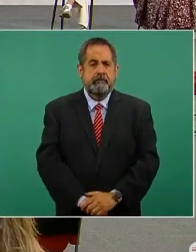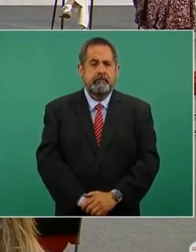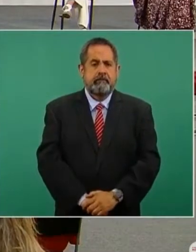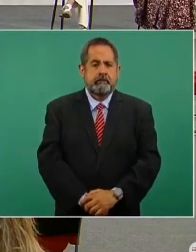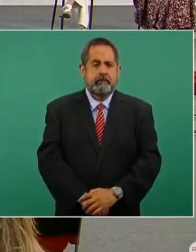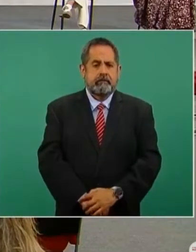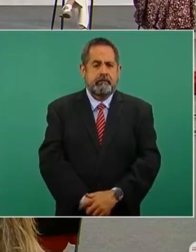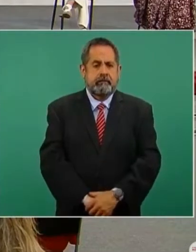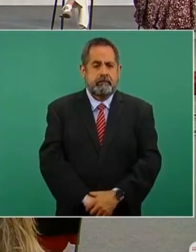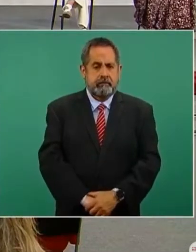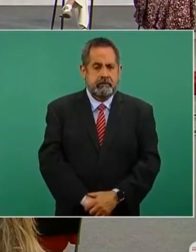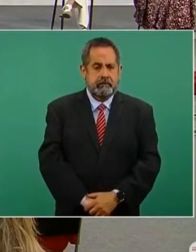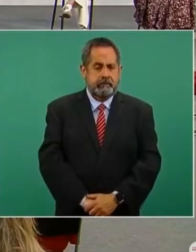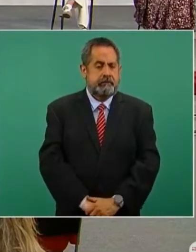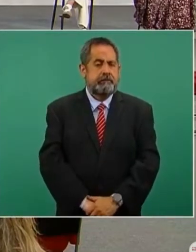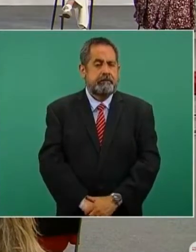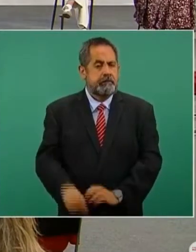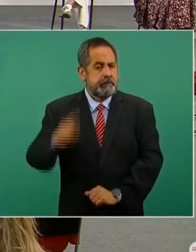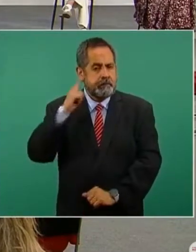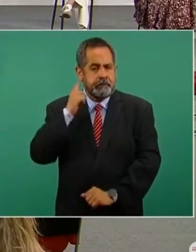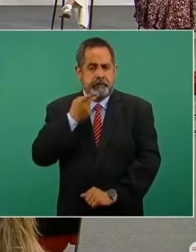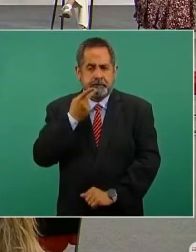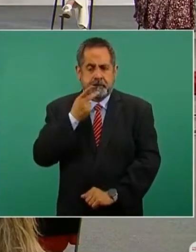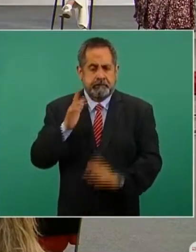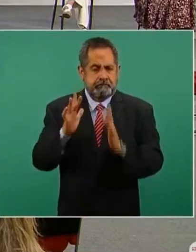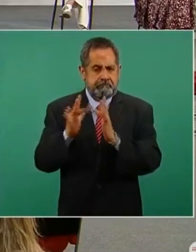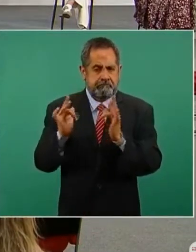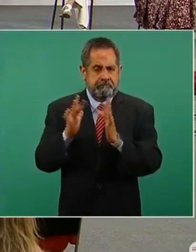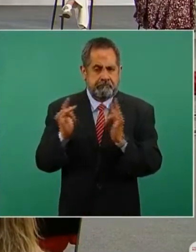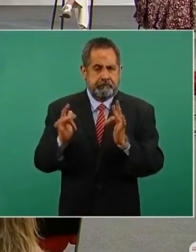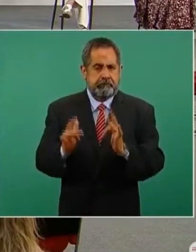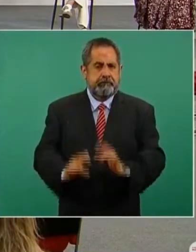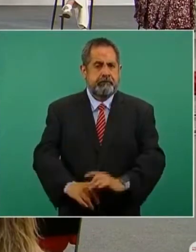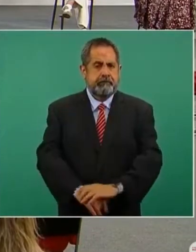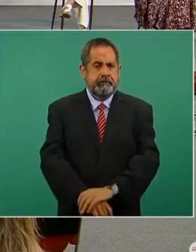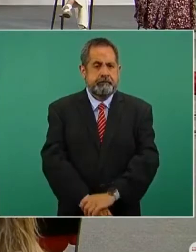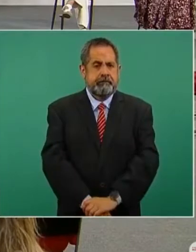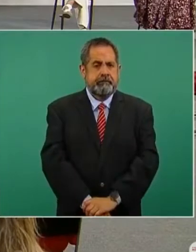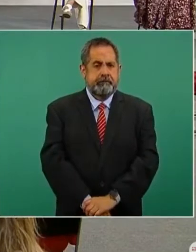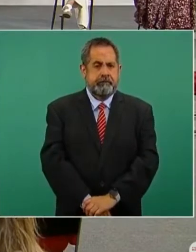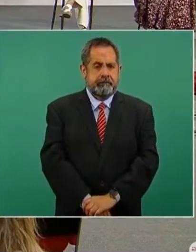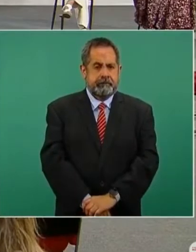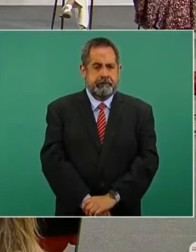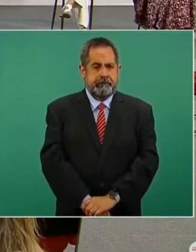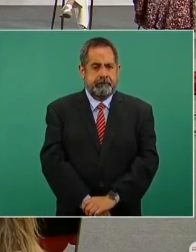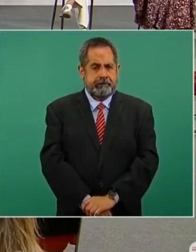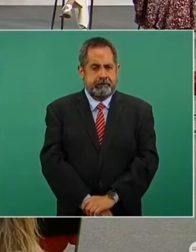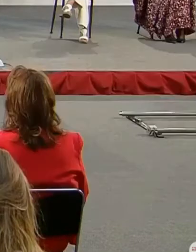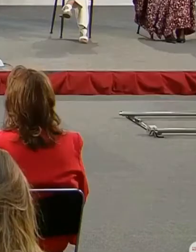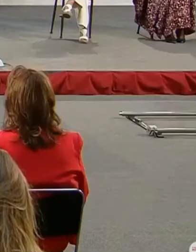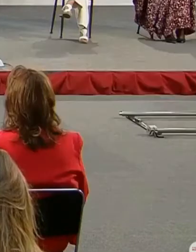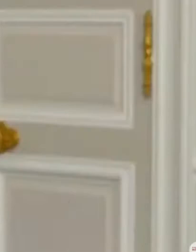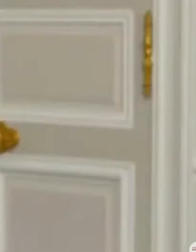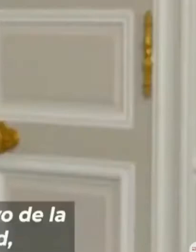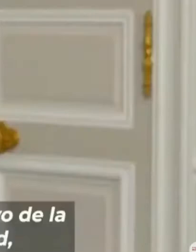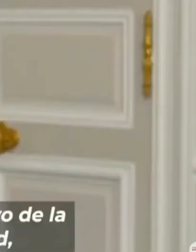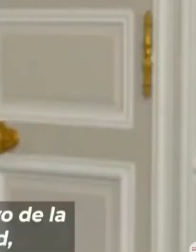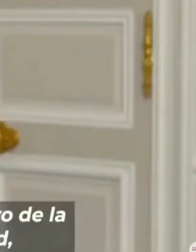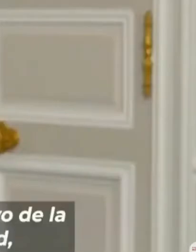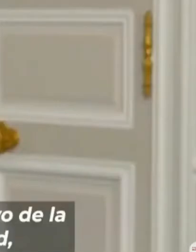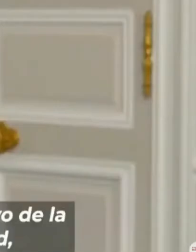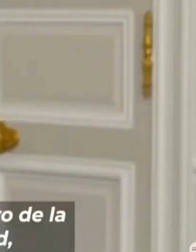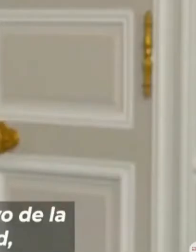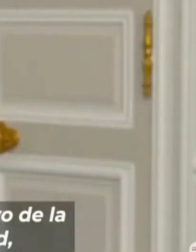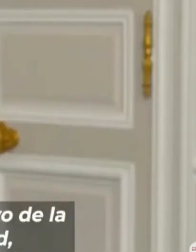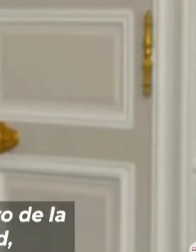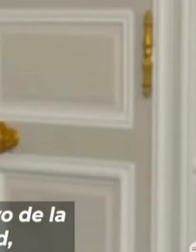Monsieur le Président, cher ami, Monsieur le Secrétaire général des Nations Unies, Madame la Directrice exécutive, Mesdames et Messieurs, je suis très